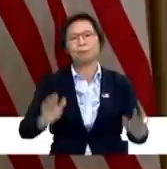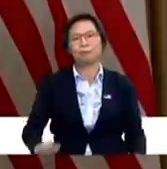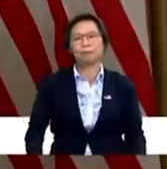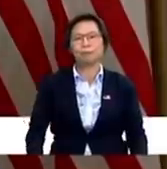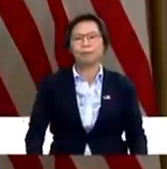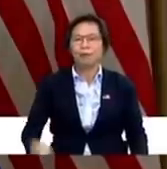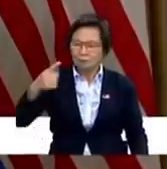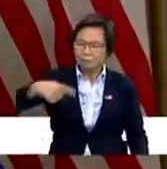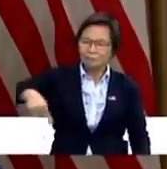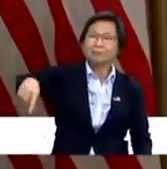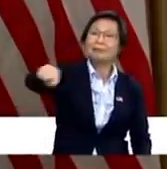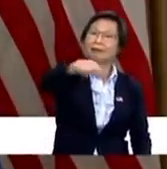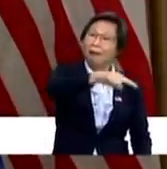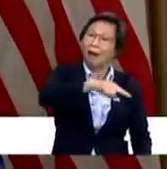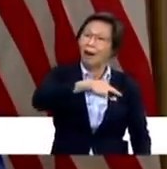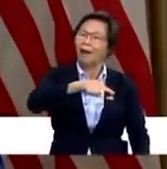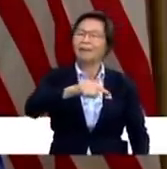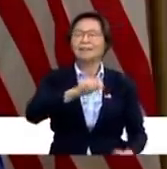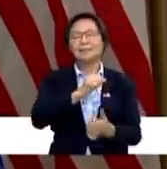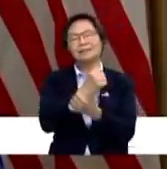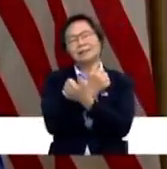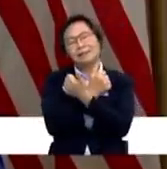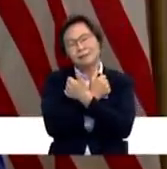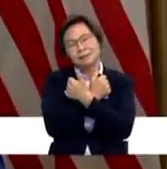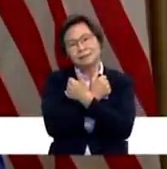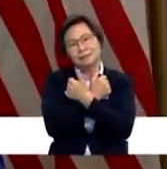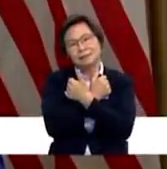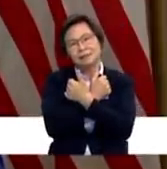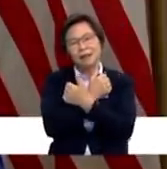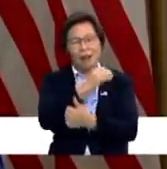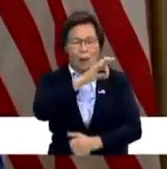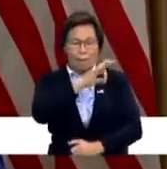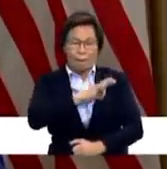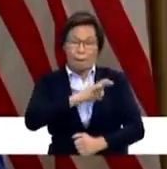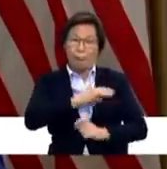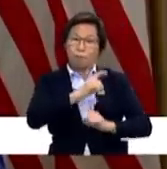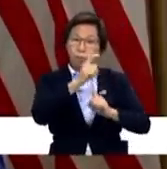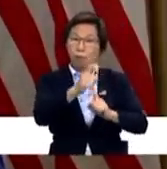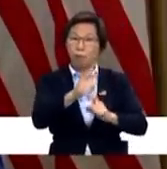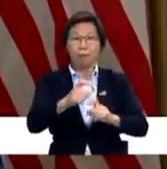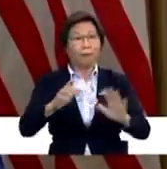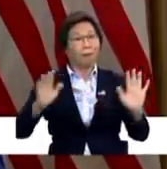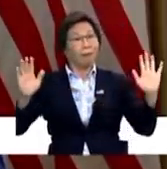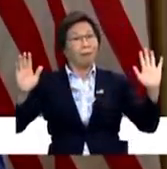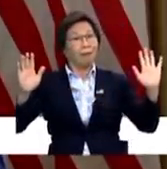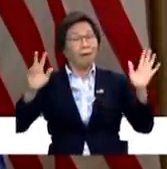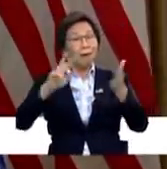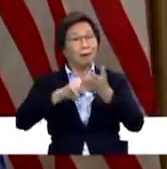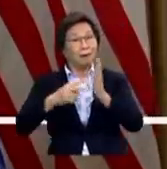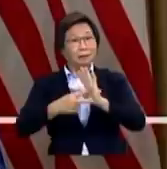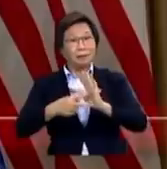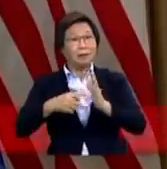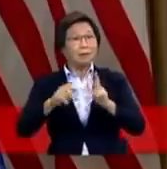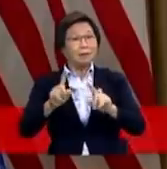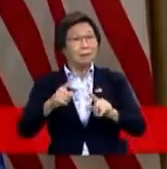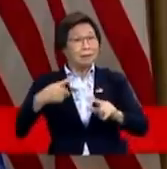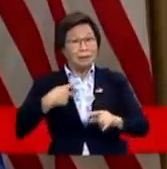stadion-stadion saya kasih kemudahan-kemudahan ini bukanlah bermakna kita boleh mengabaikan